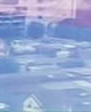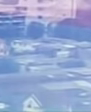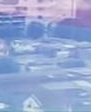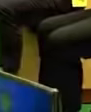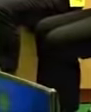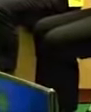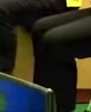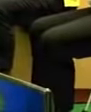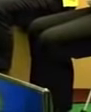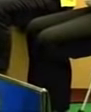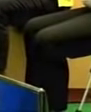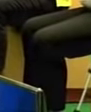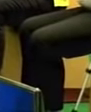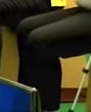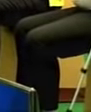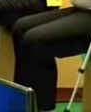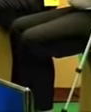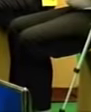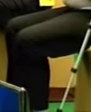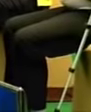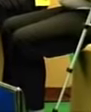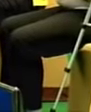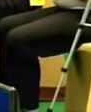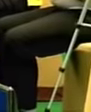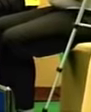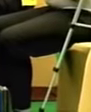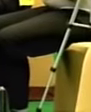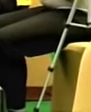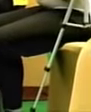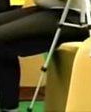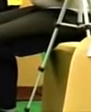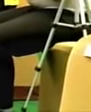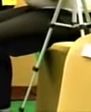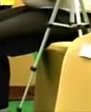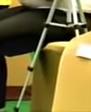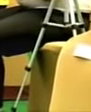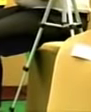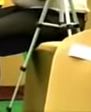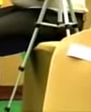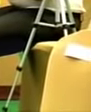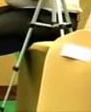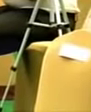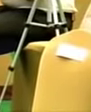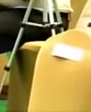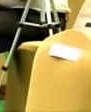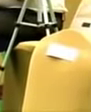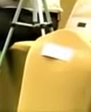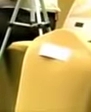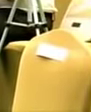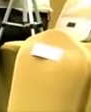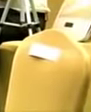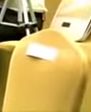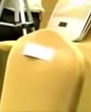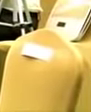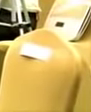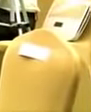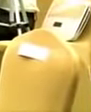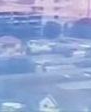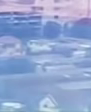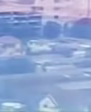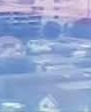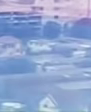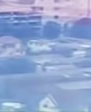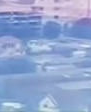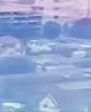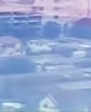26มีนาคมโดยอาการที่มีนี่ก็คือมีน้ำมูกนะครับแล้วก็ไอเนี่ยนานๆครั้งดูแล้วเขาคิดว่